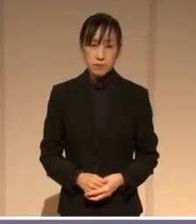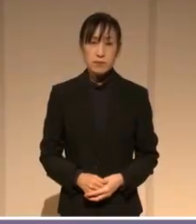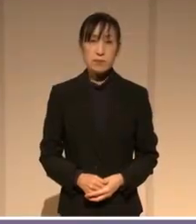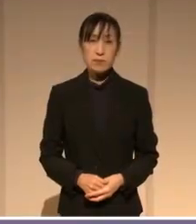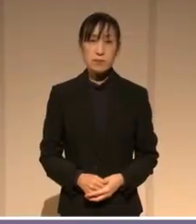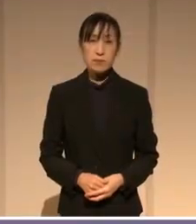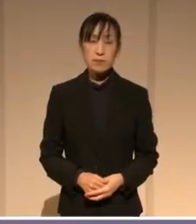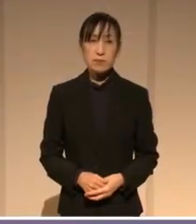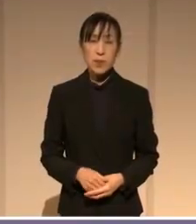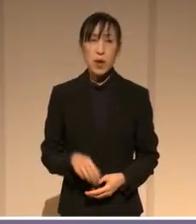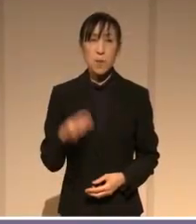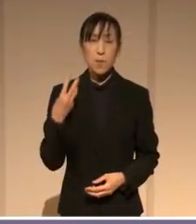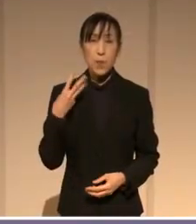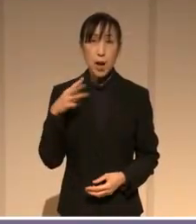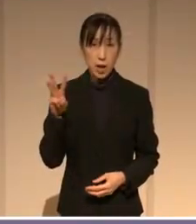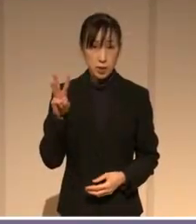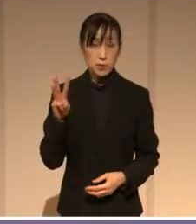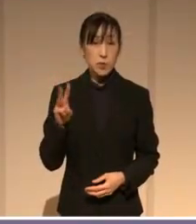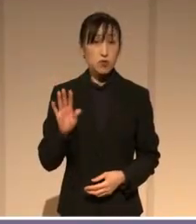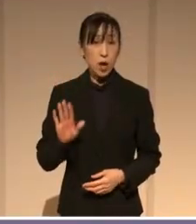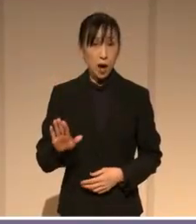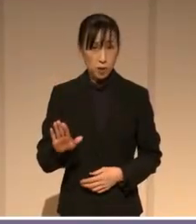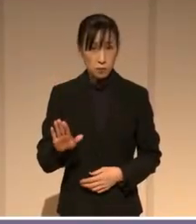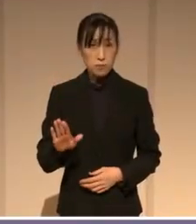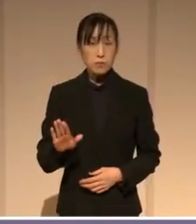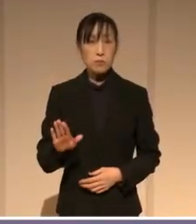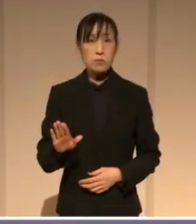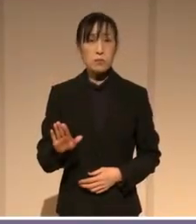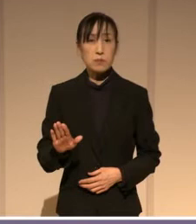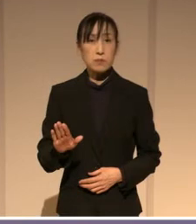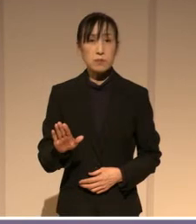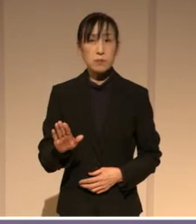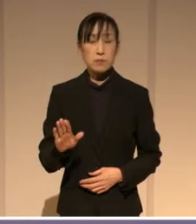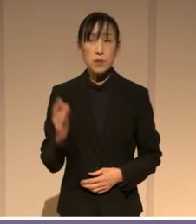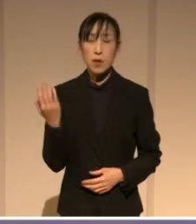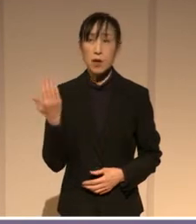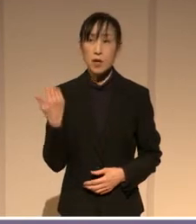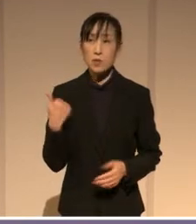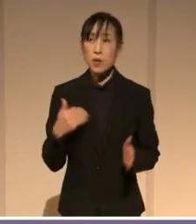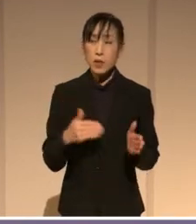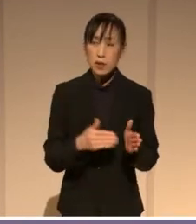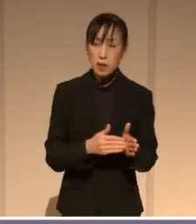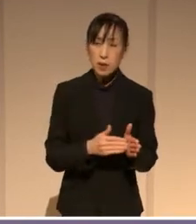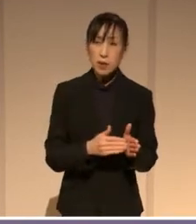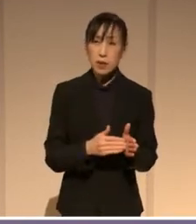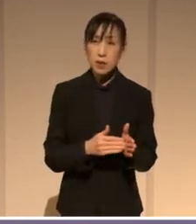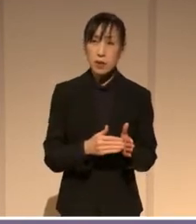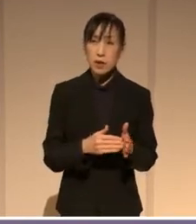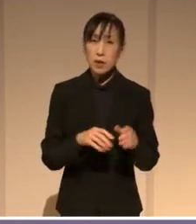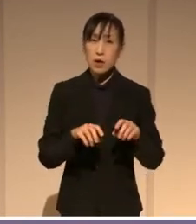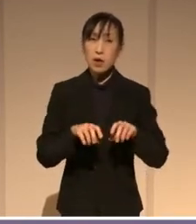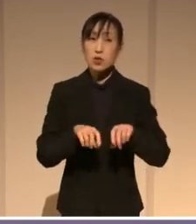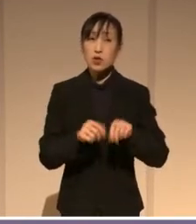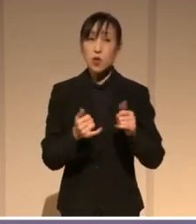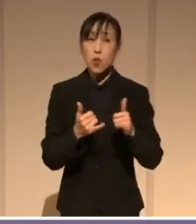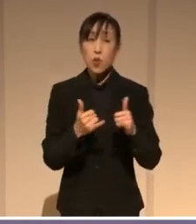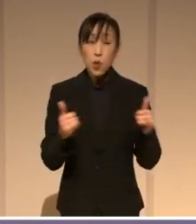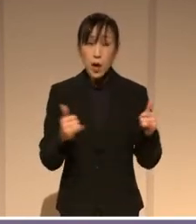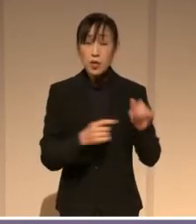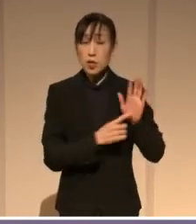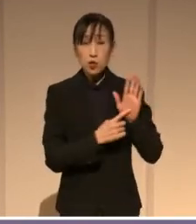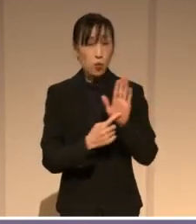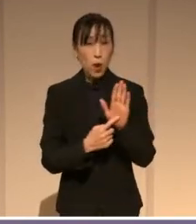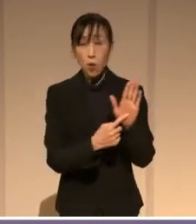ピックがあることで今までなく障害がある人のパフォーマンスを見た事ない